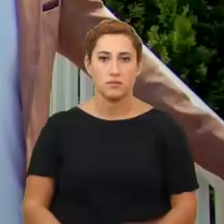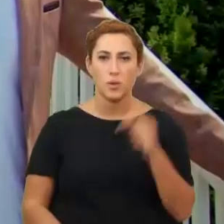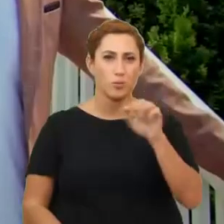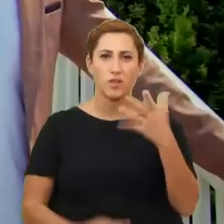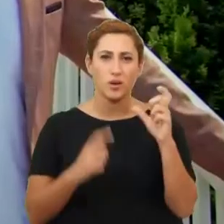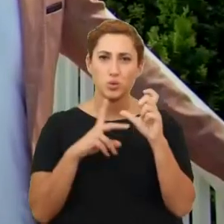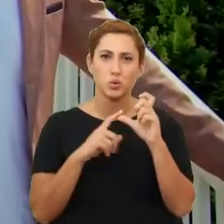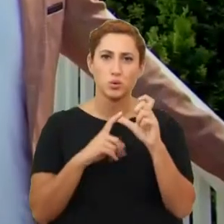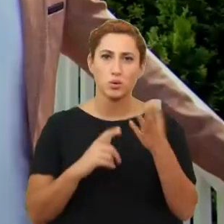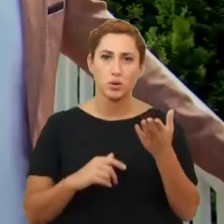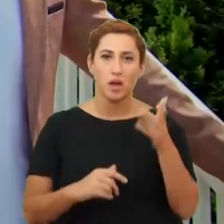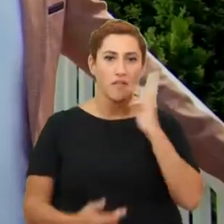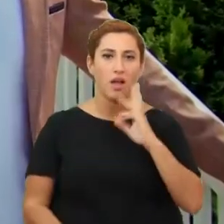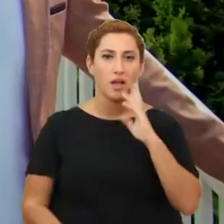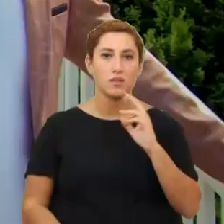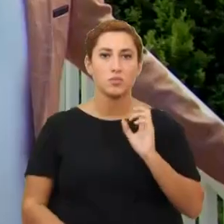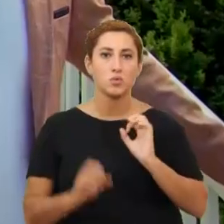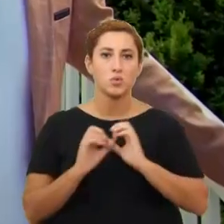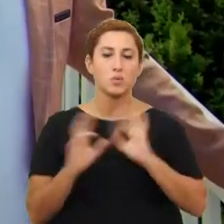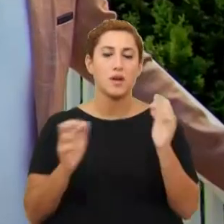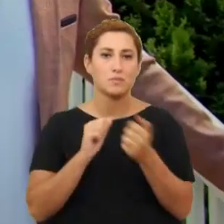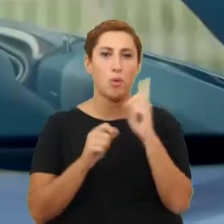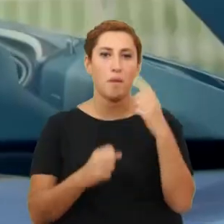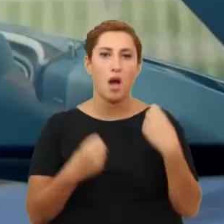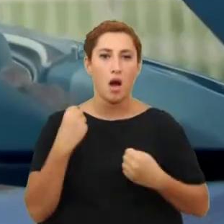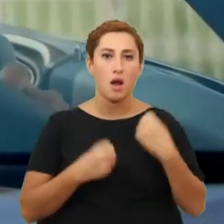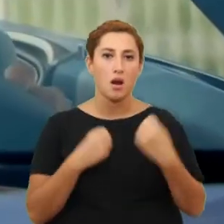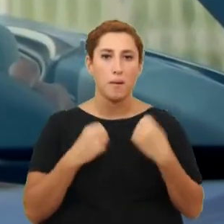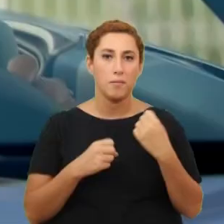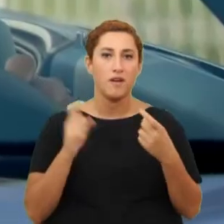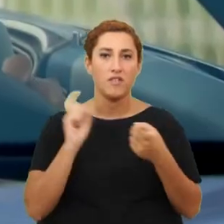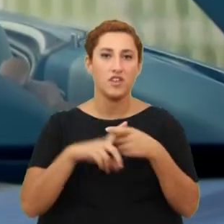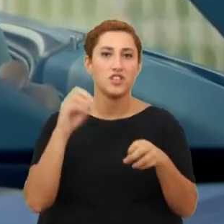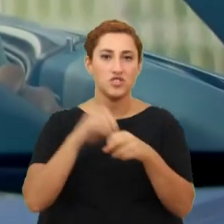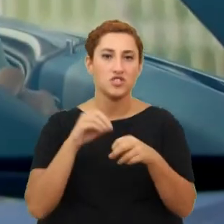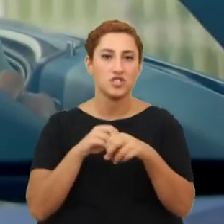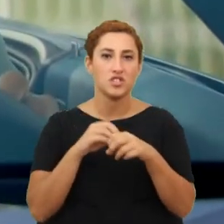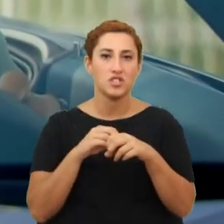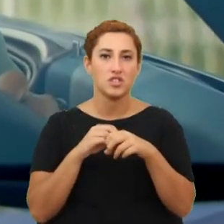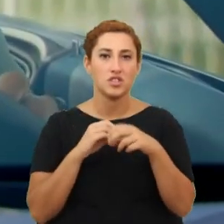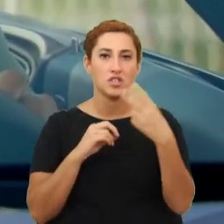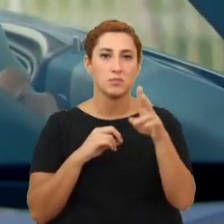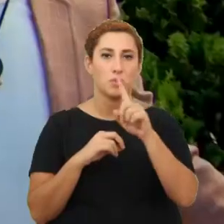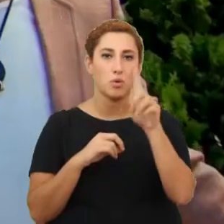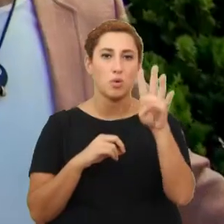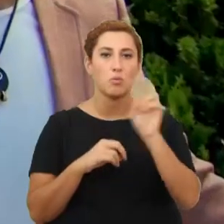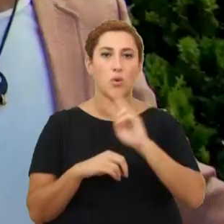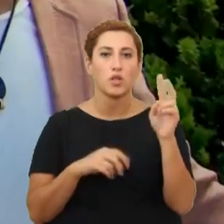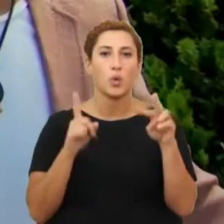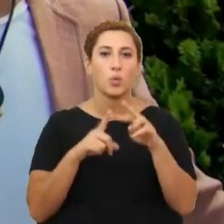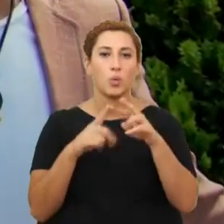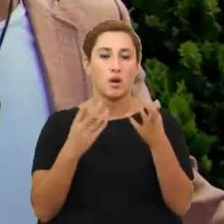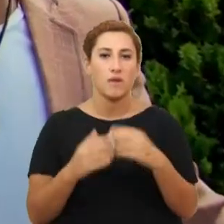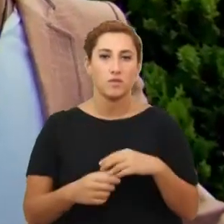Bu ne Şükrü? Efendim süper spor bir araba. Depesinde de 2014 model